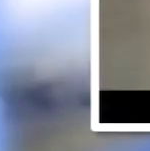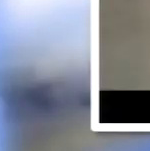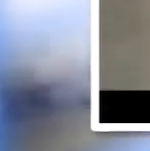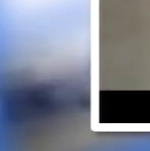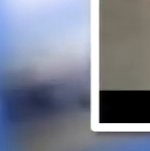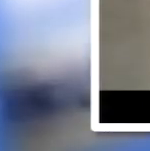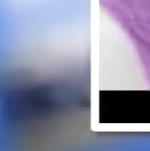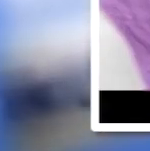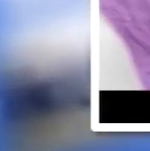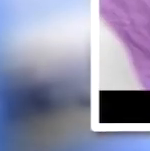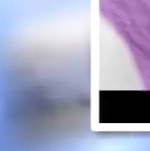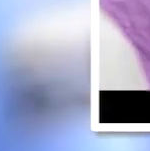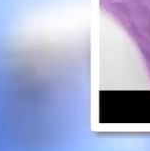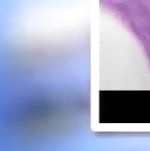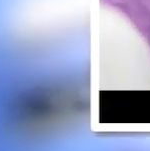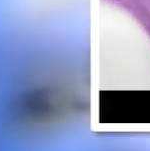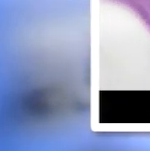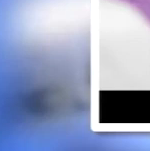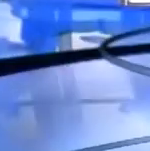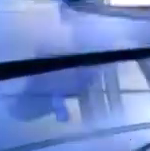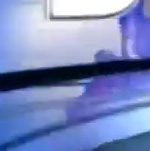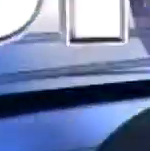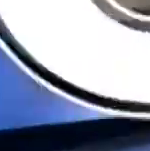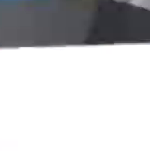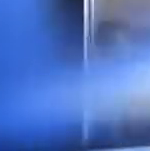Уже 206 жителів області захворіли на кір.